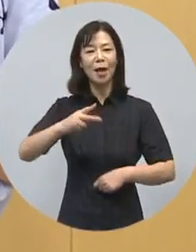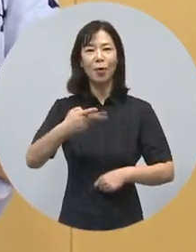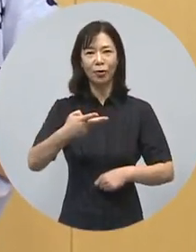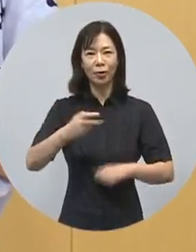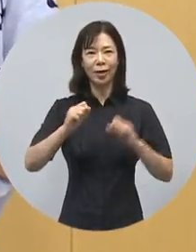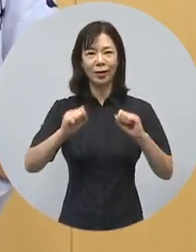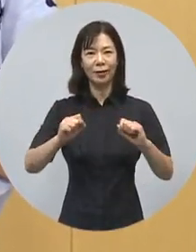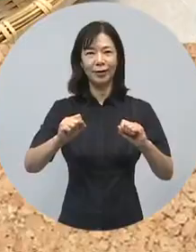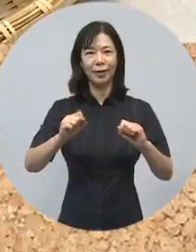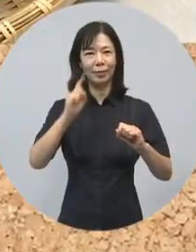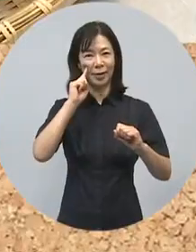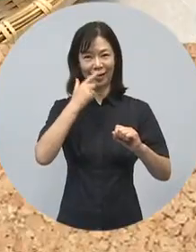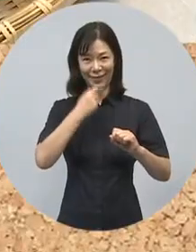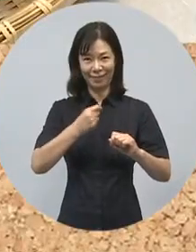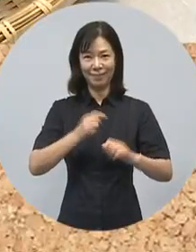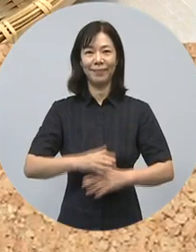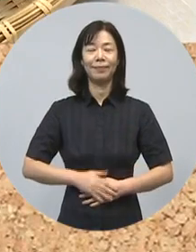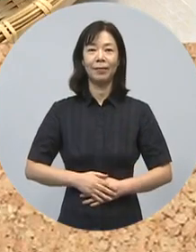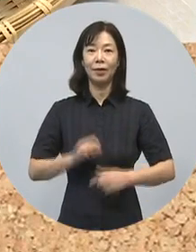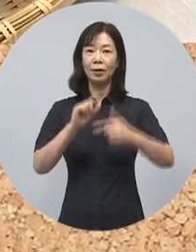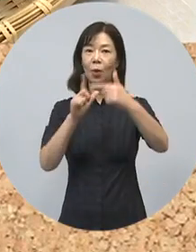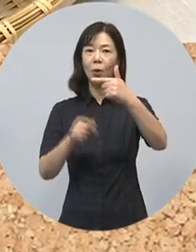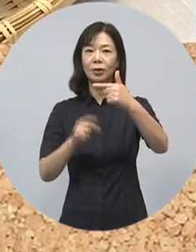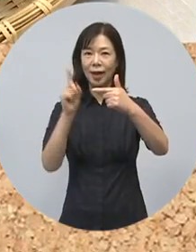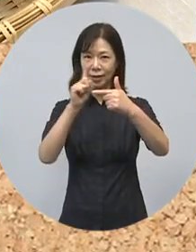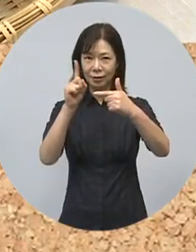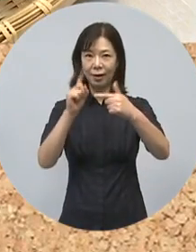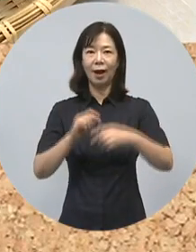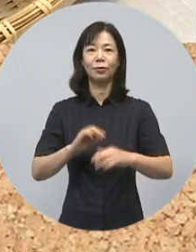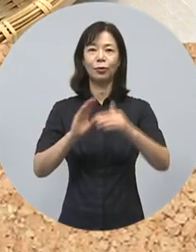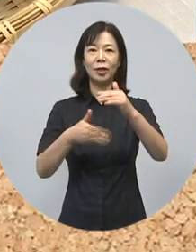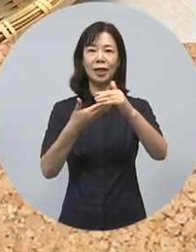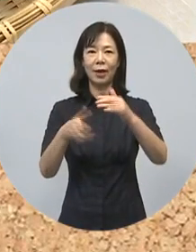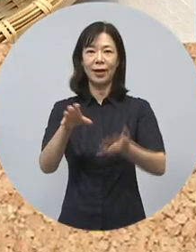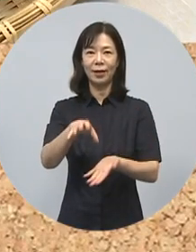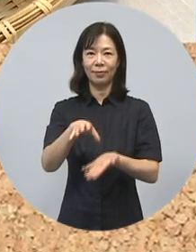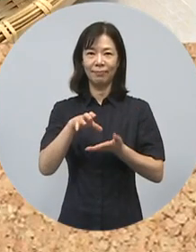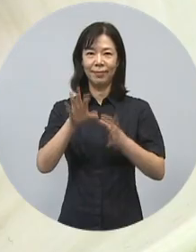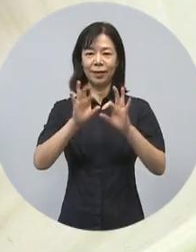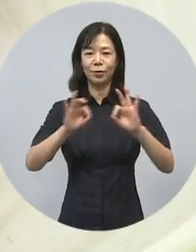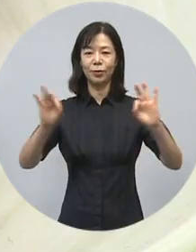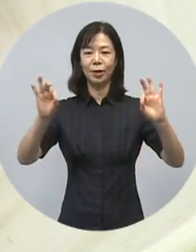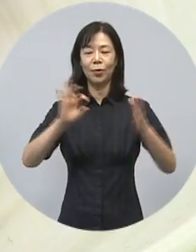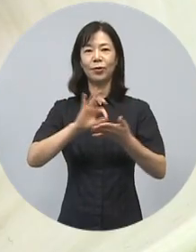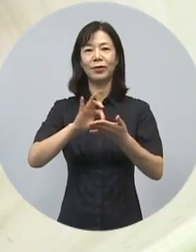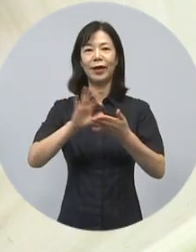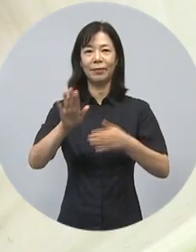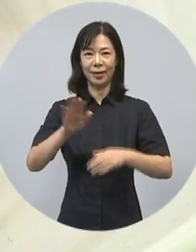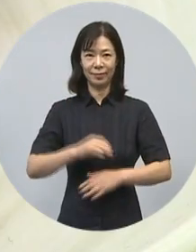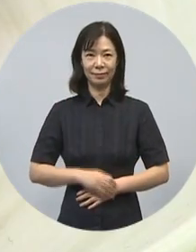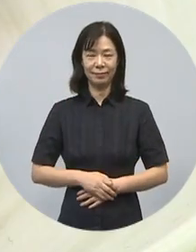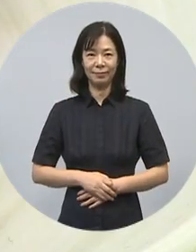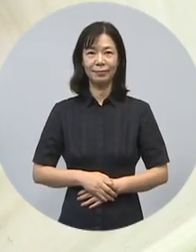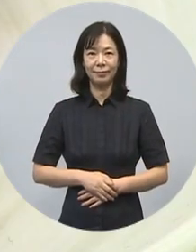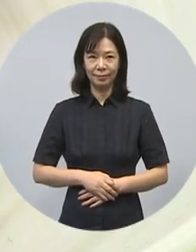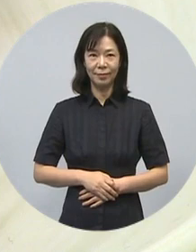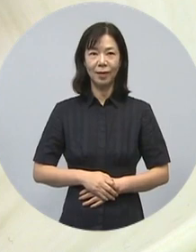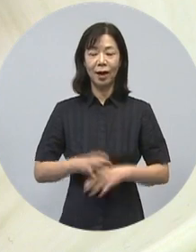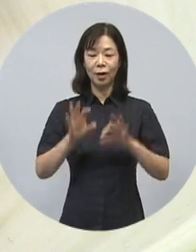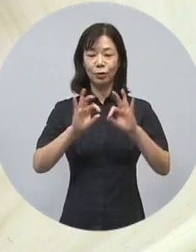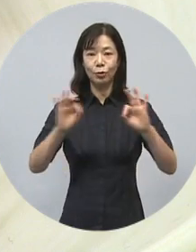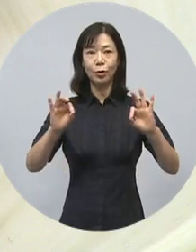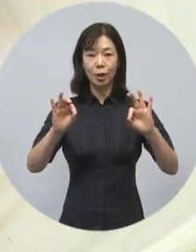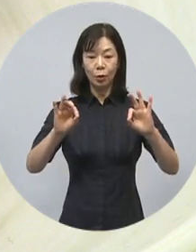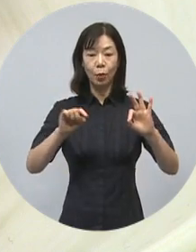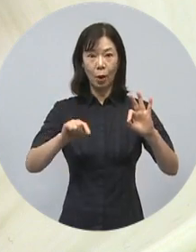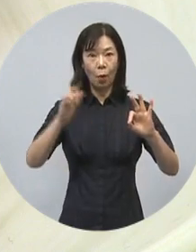。 6月の食材は藤沢さんのきゅうりを使います。今回はきゅうりを揚げ物